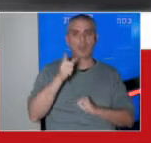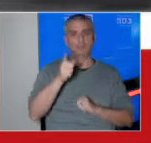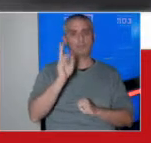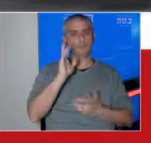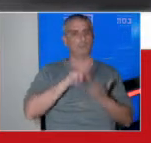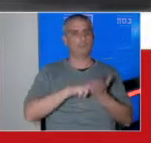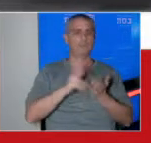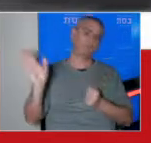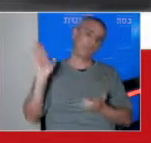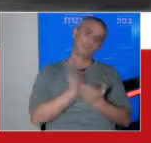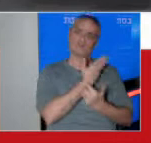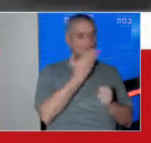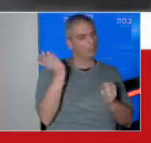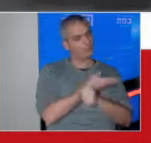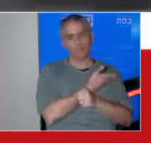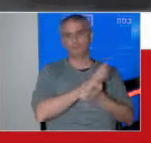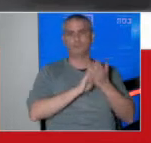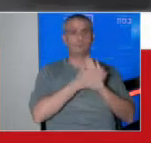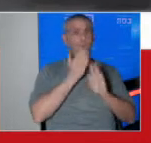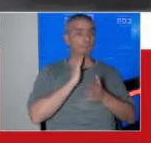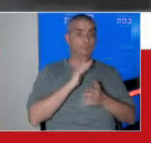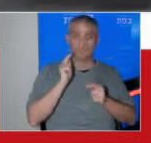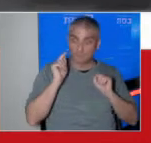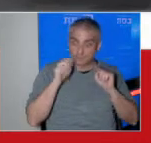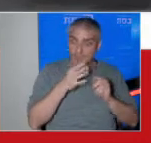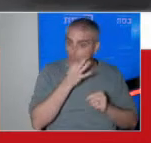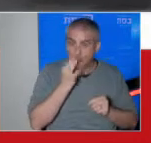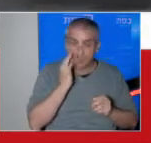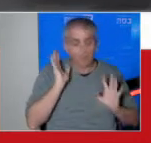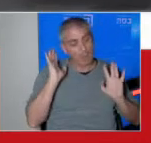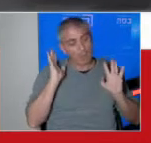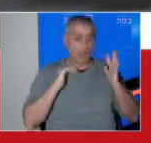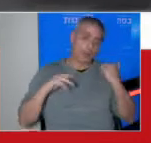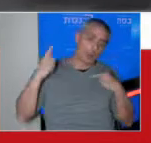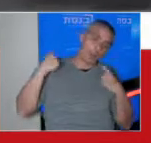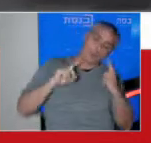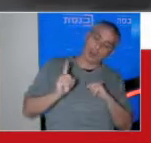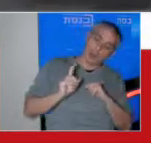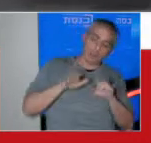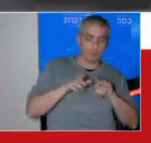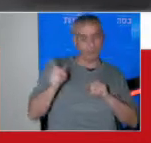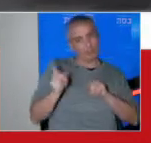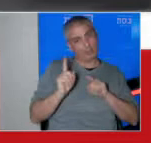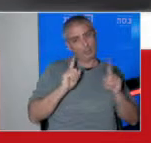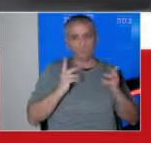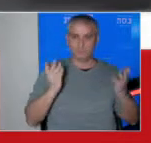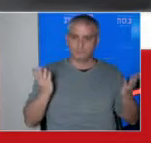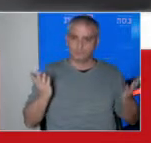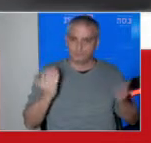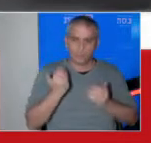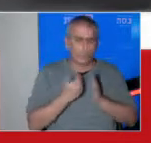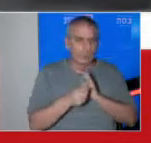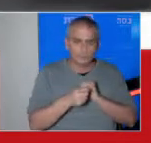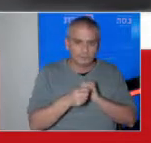יש לכם בגץ, תפנו, תערסו, עיקוב הדין את האב. כשזה מגיע לבדואים, פתאום כולם יודעים להבין, ולא, והממשלות הקודמות גם כן לא פינו. חוץ